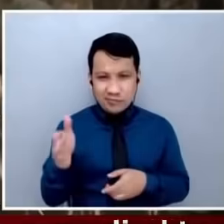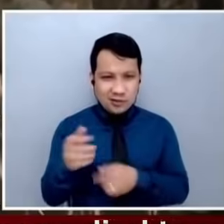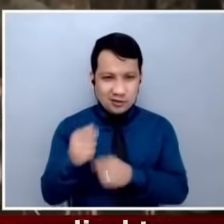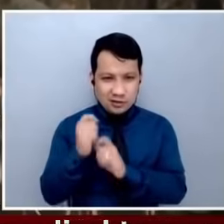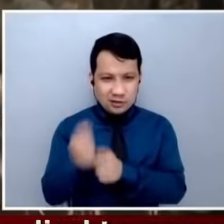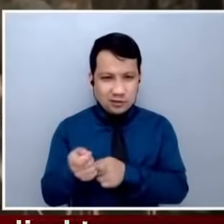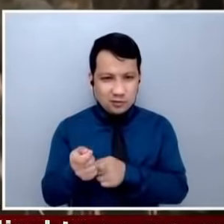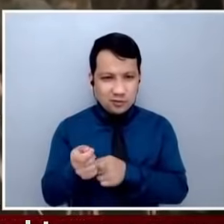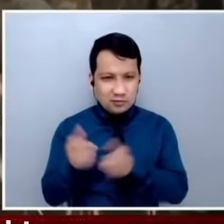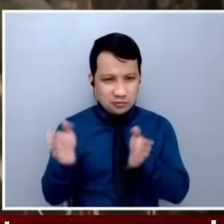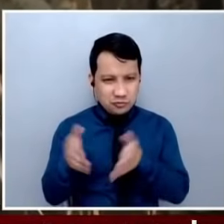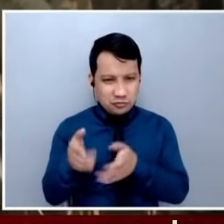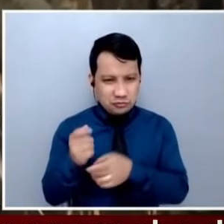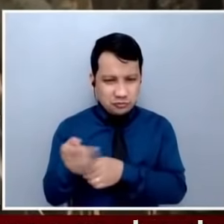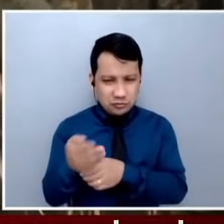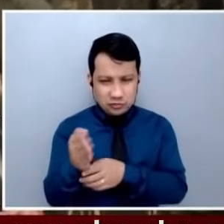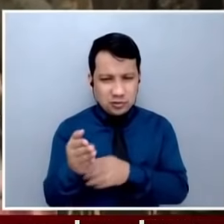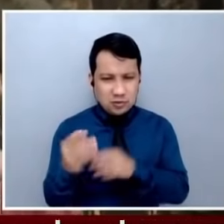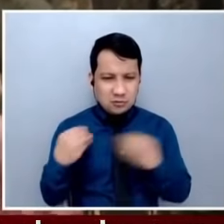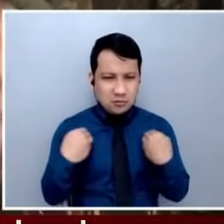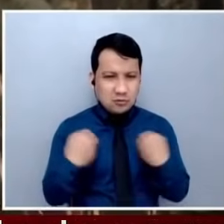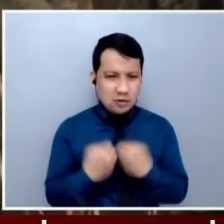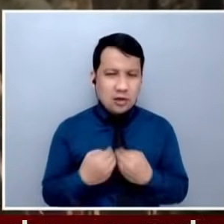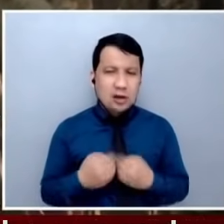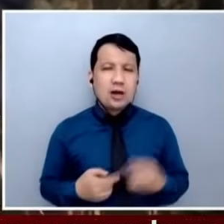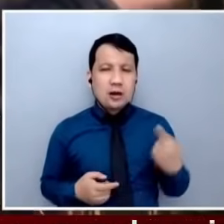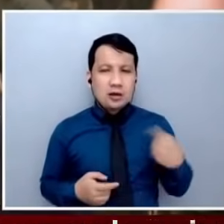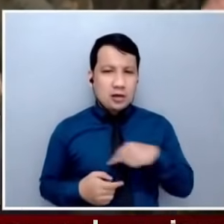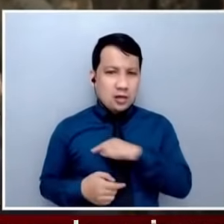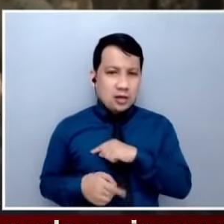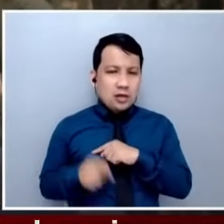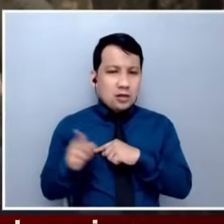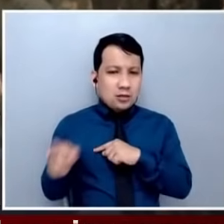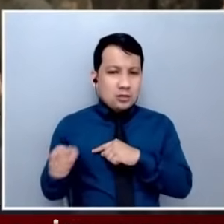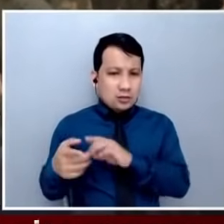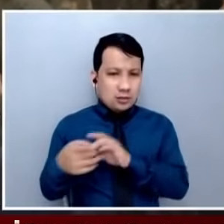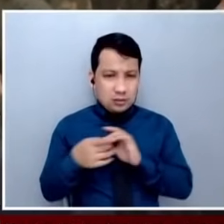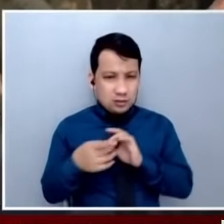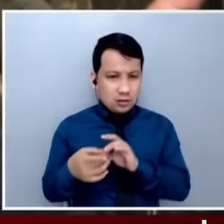mangingisda po yung aming mga member at sila po yung